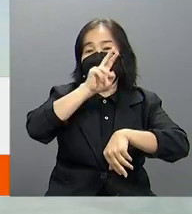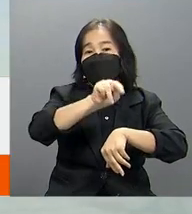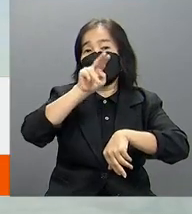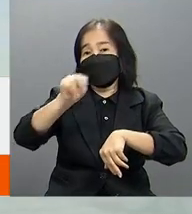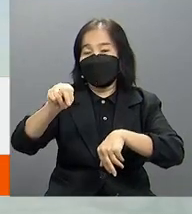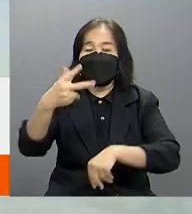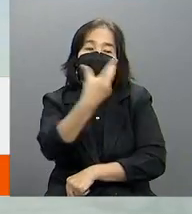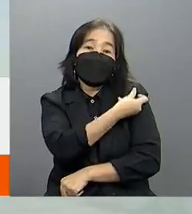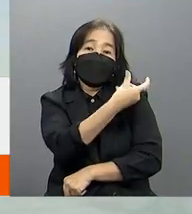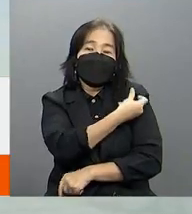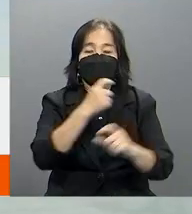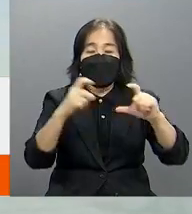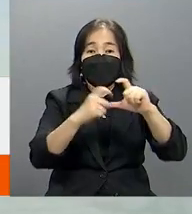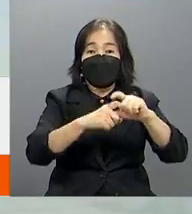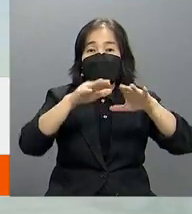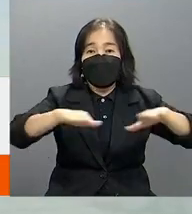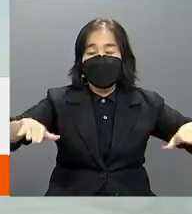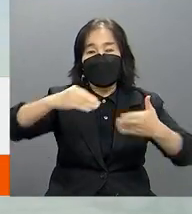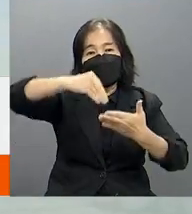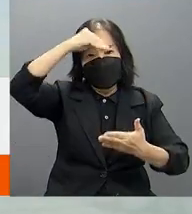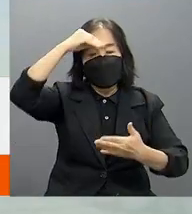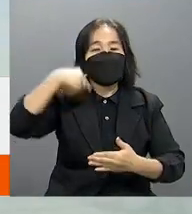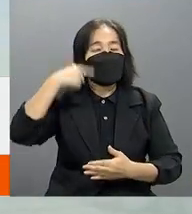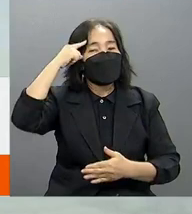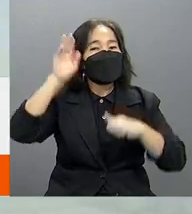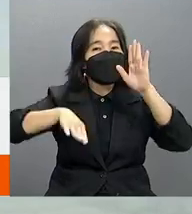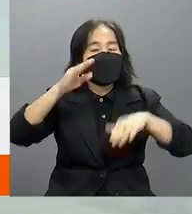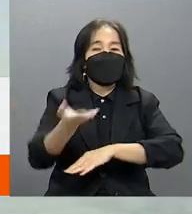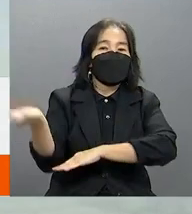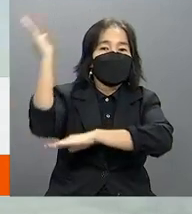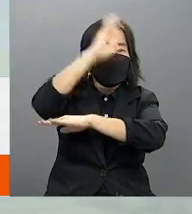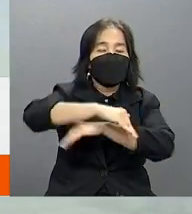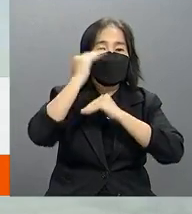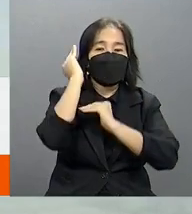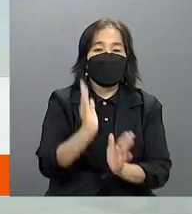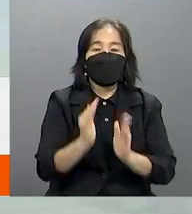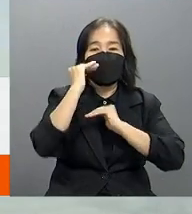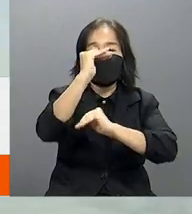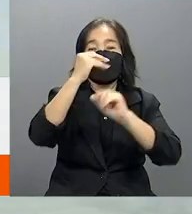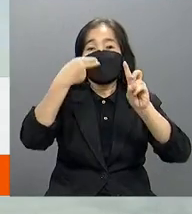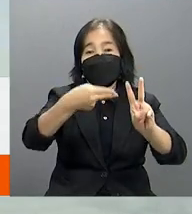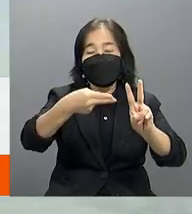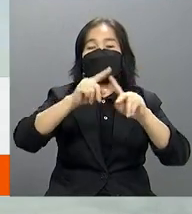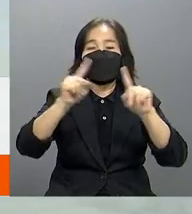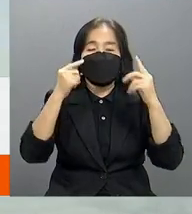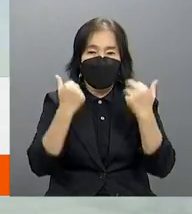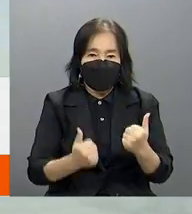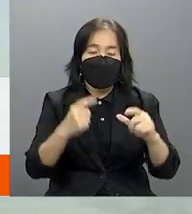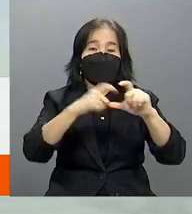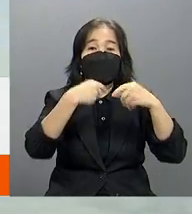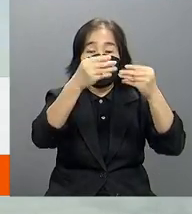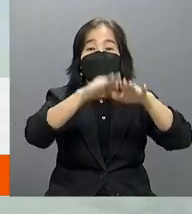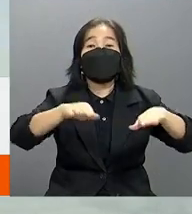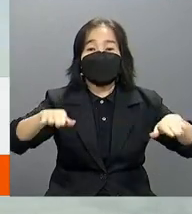คนก็จริงค่ะแต่ว่าจะมีการจัดสรรรอบเวลาในการฉีดนะคะโดยเฉลี่ยแล้วค่ะจะมีการฉีดวัคซีนไฟเซอร์ให้กับนักเรียนได้เฉลี่ยชั่วโม